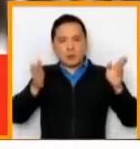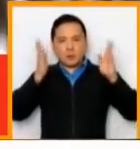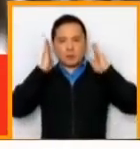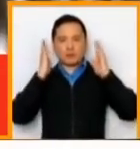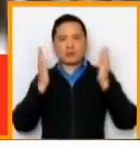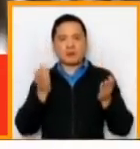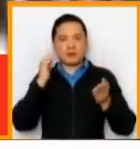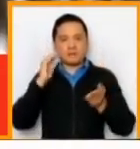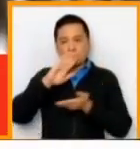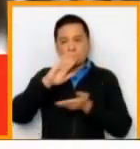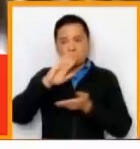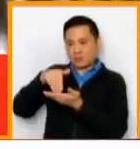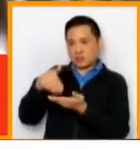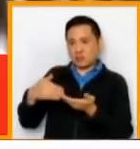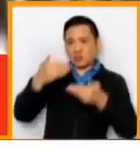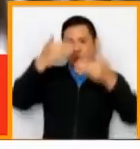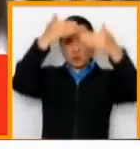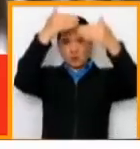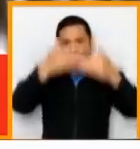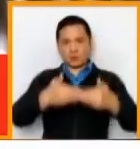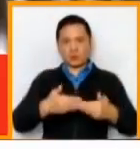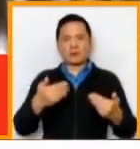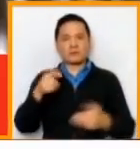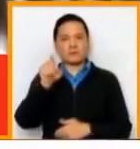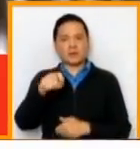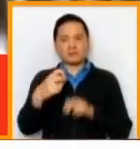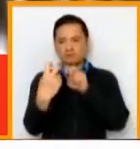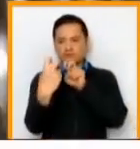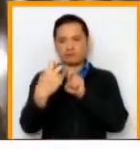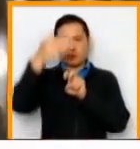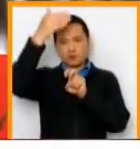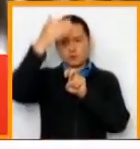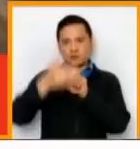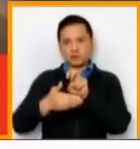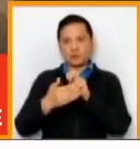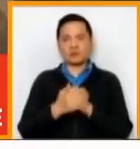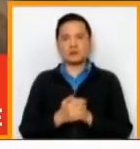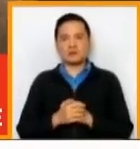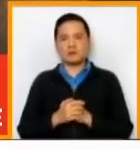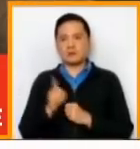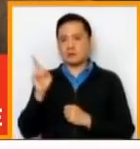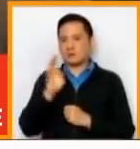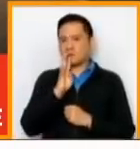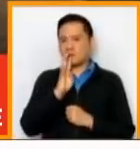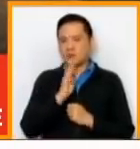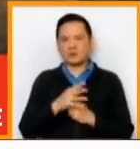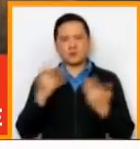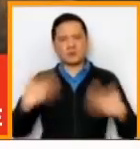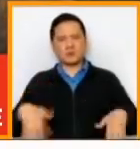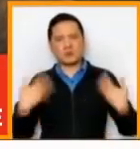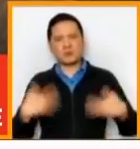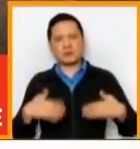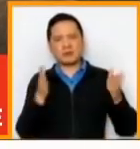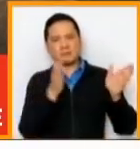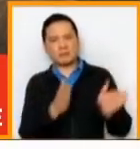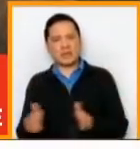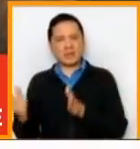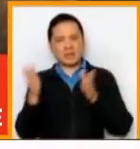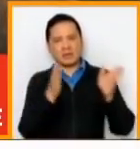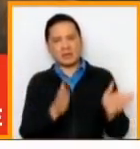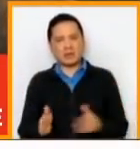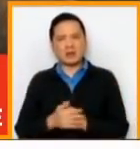papacheck mo lahat kaya grabe ang ginagawang preparation. Magkakaroon na kami ng designated safety officer, if